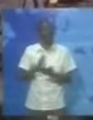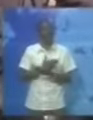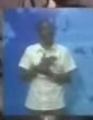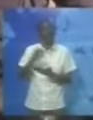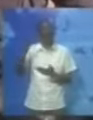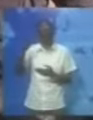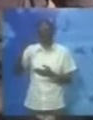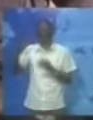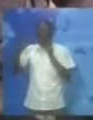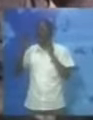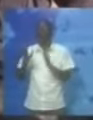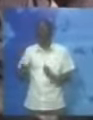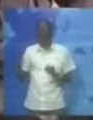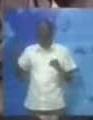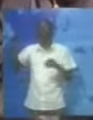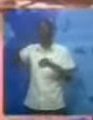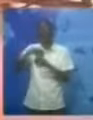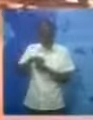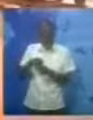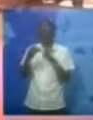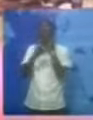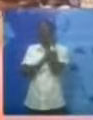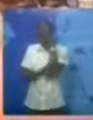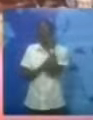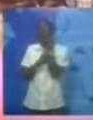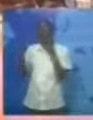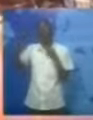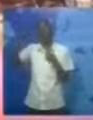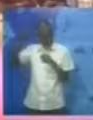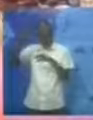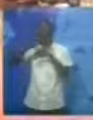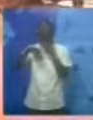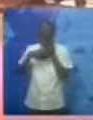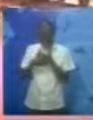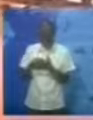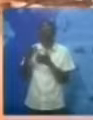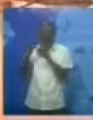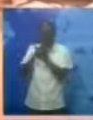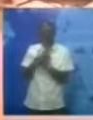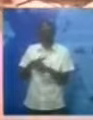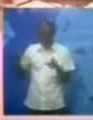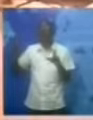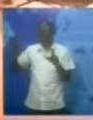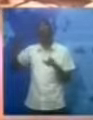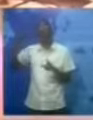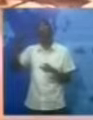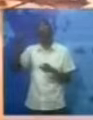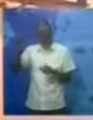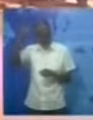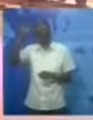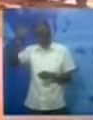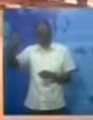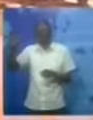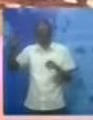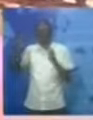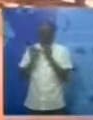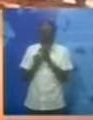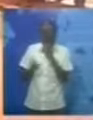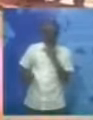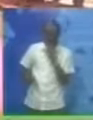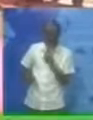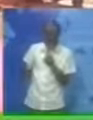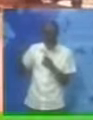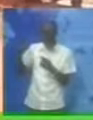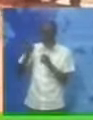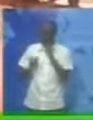Les Burkinabés de l'intérieur du pays, eux, auront droit à l'intégralité de l'album en live, car Martin Thierry compte y effectuer une tournée